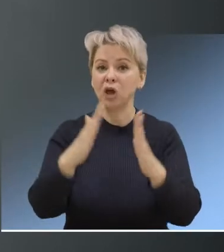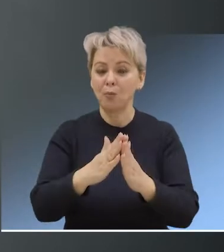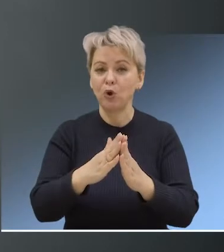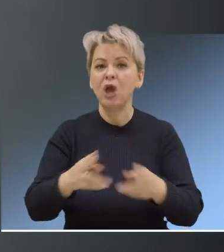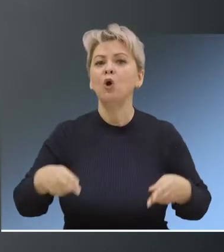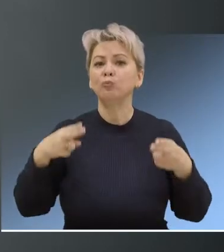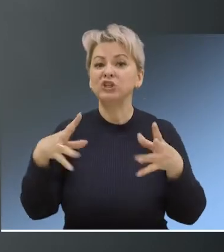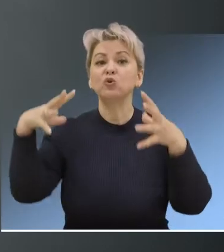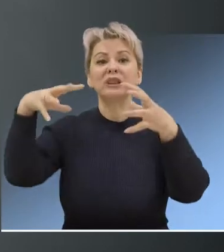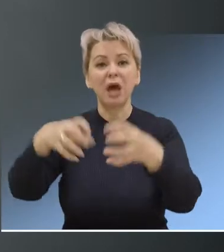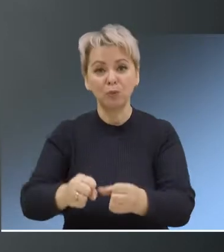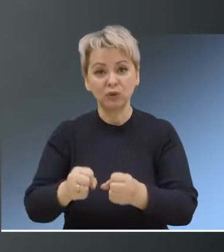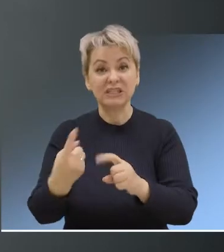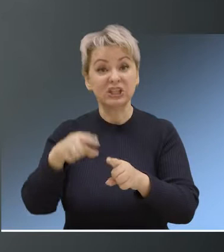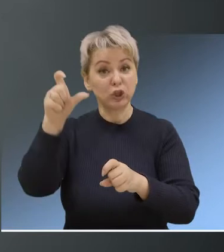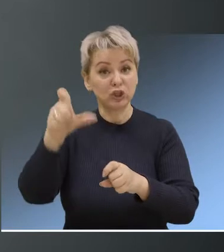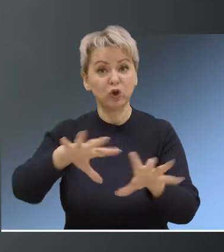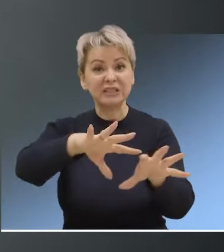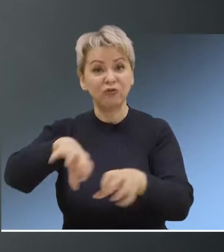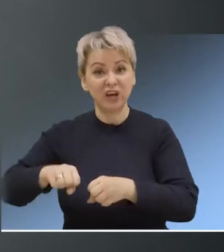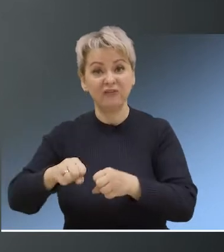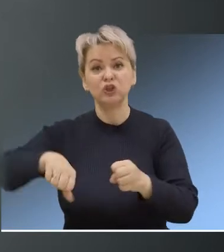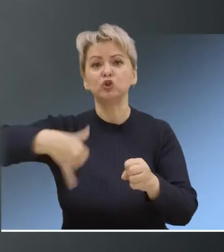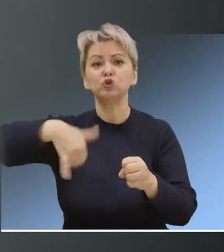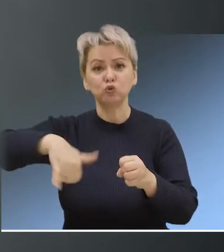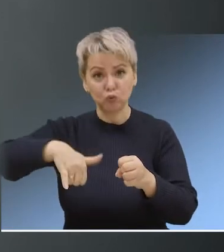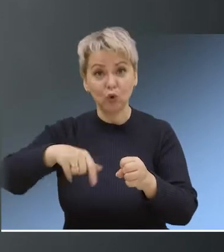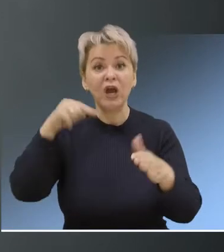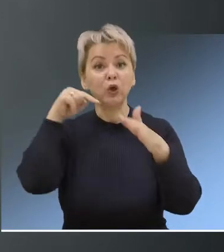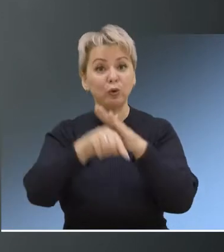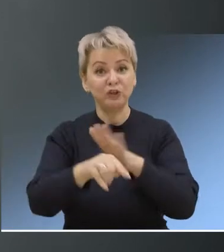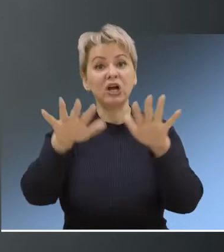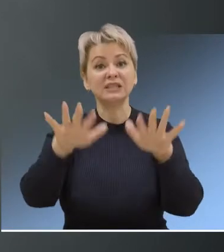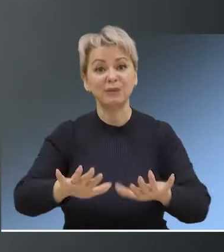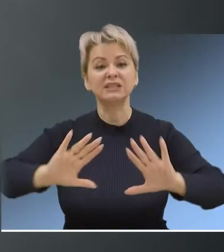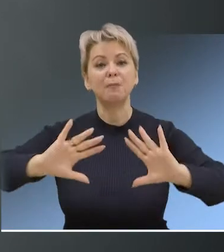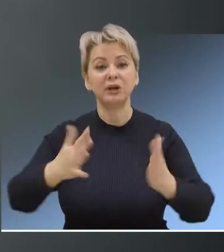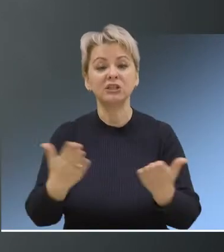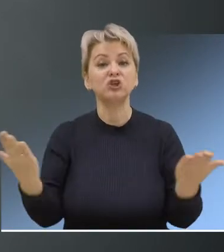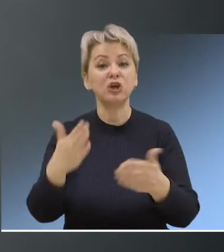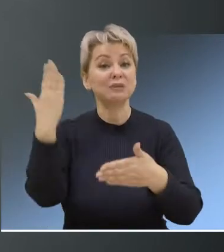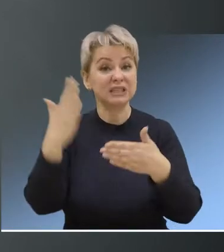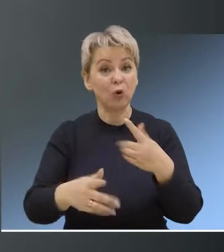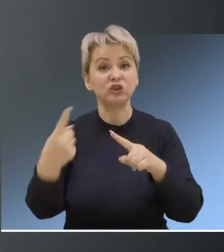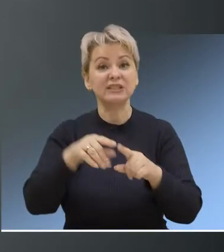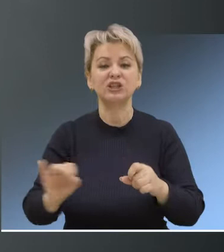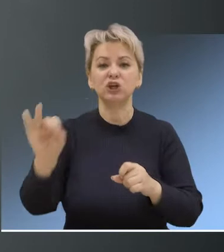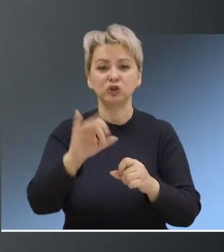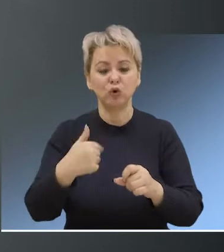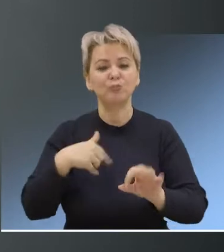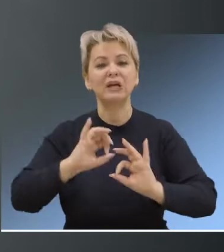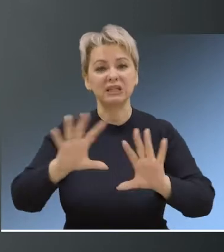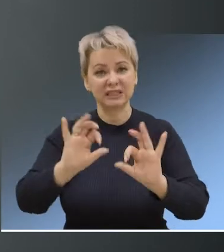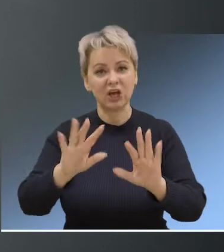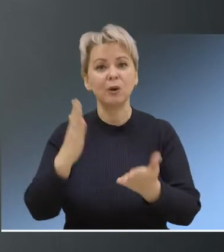дойти домой. Злоумышленник набросился на свою жертву, выхватил у мужчины сумку и скрылся с места происшествия. Чем закончилась эта